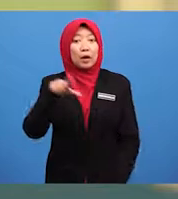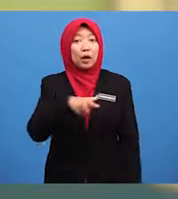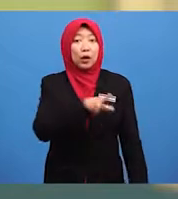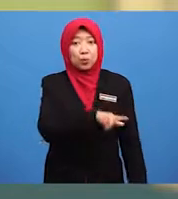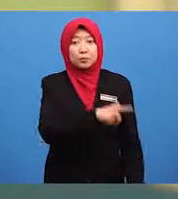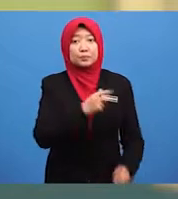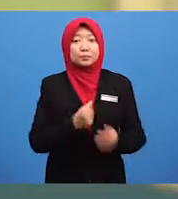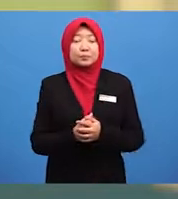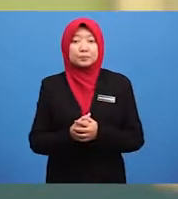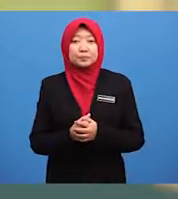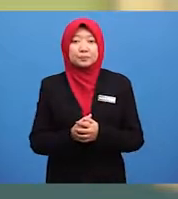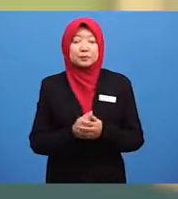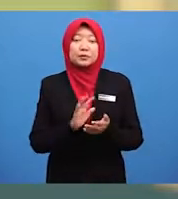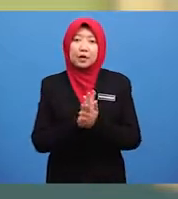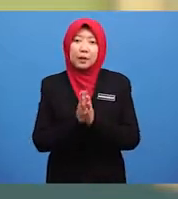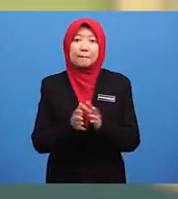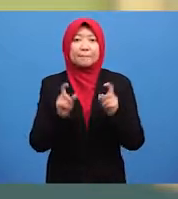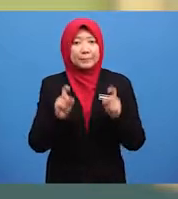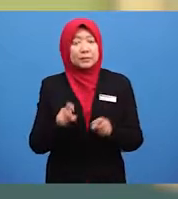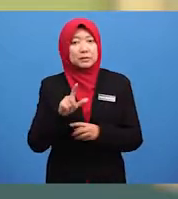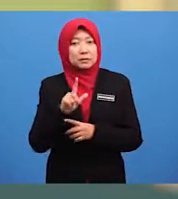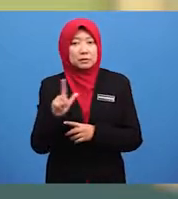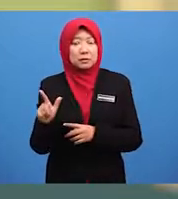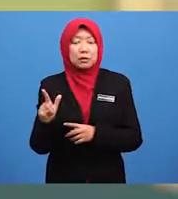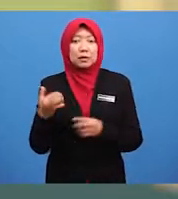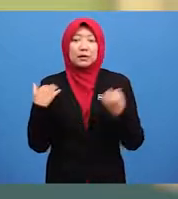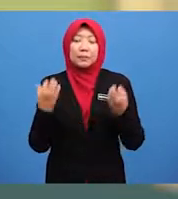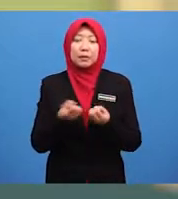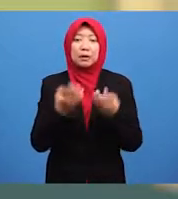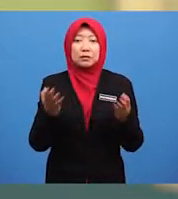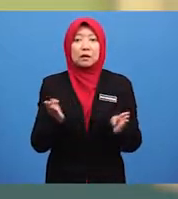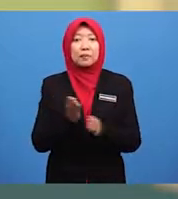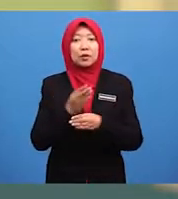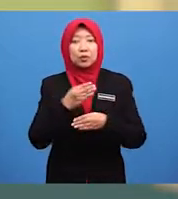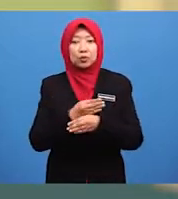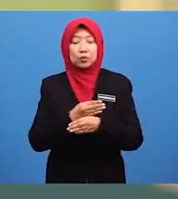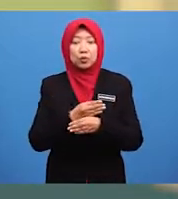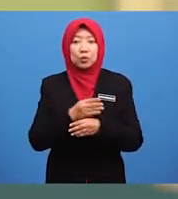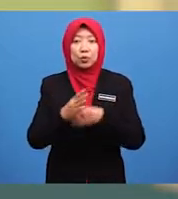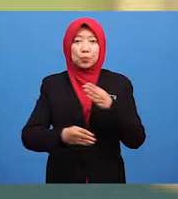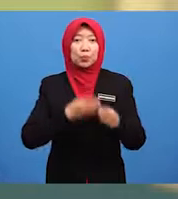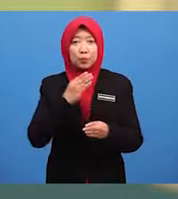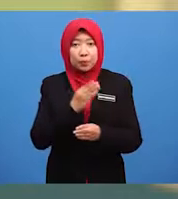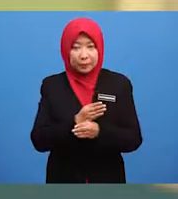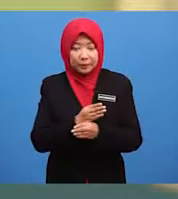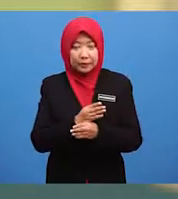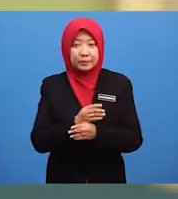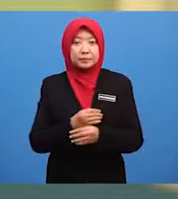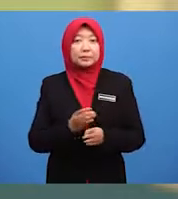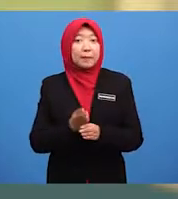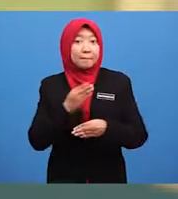itu, sudah tentunya banyak bentuk muka bumi yang wujud di sepanjang aliran sungai